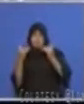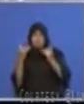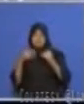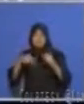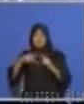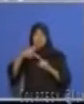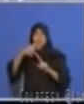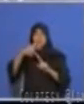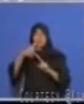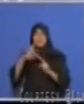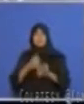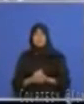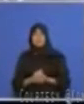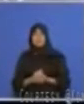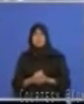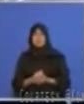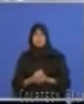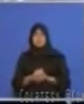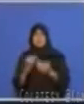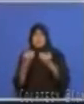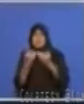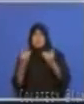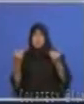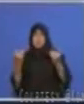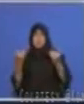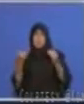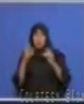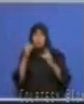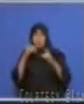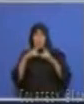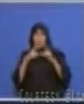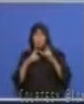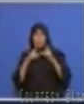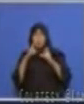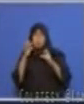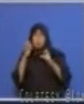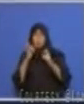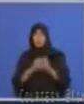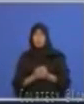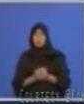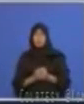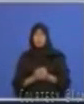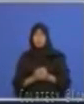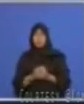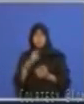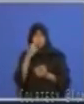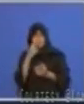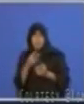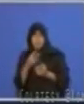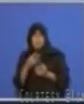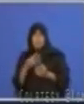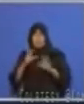SulSel ini g rasionya cukup memprihatinkan sekarang pertanyaan saya kita kan kita lihat sekarang mayoritas adalah